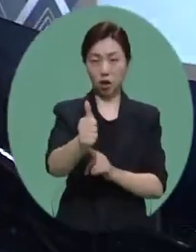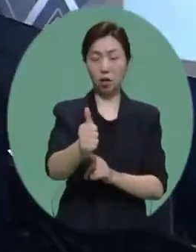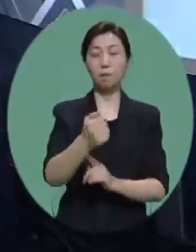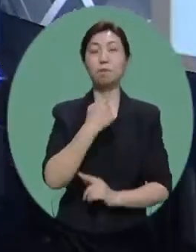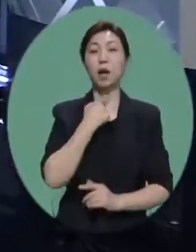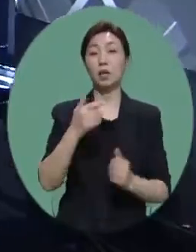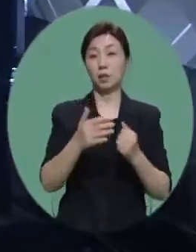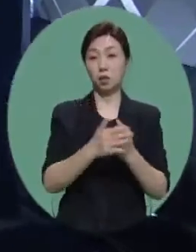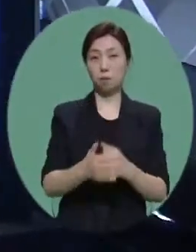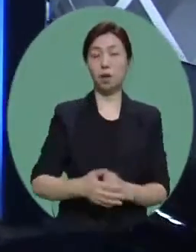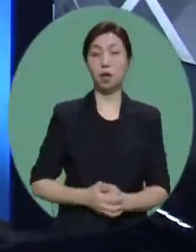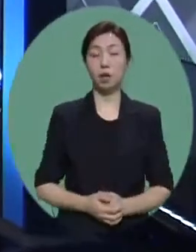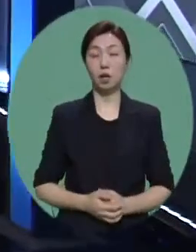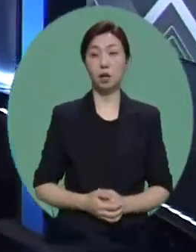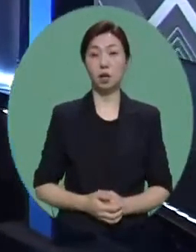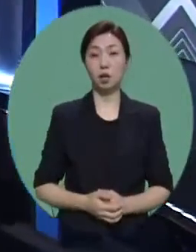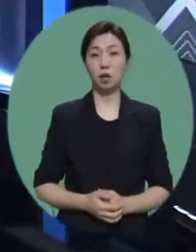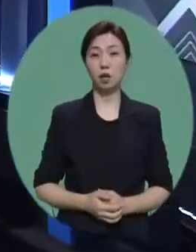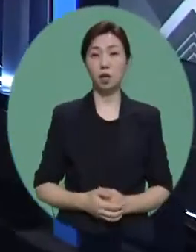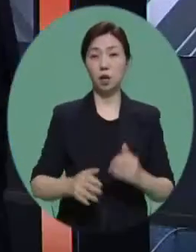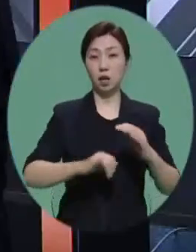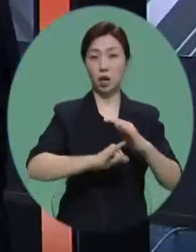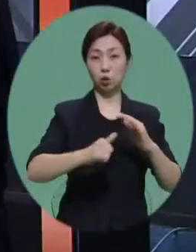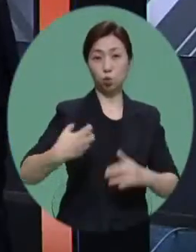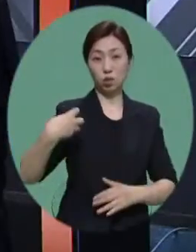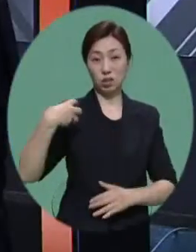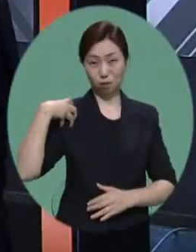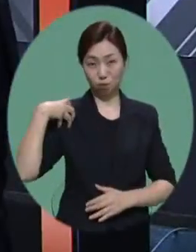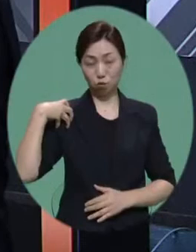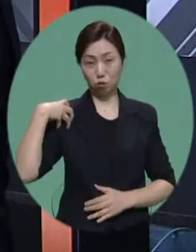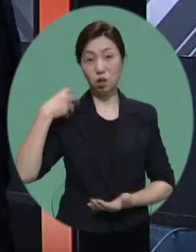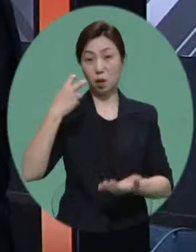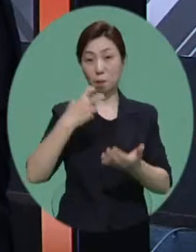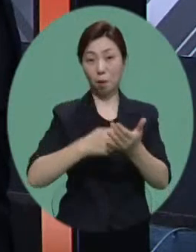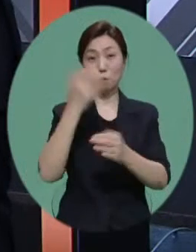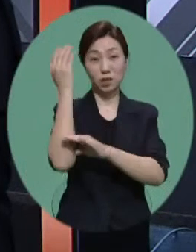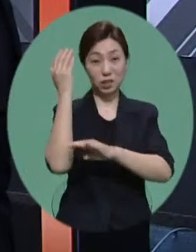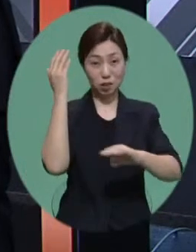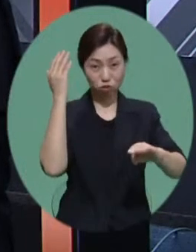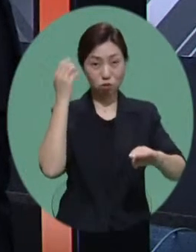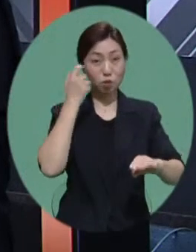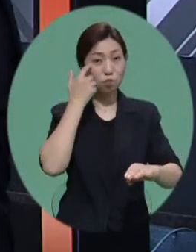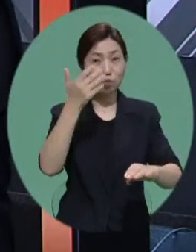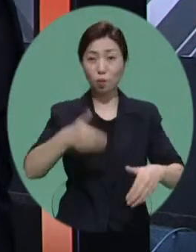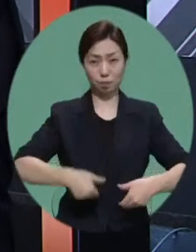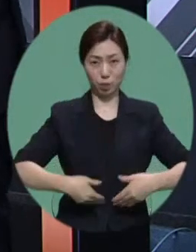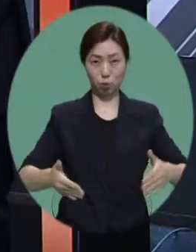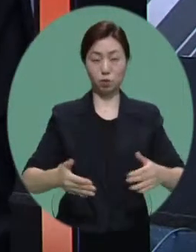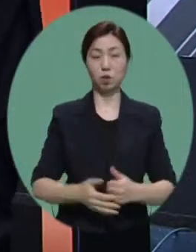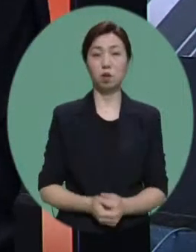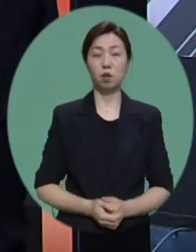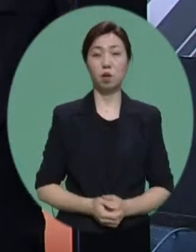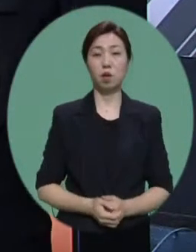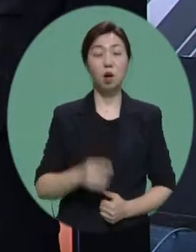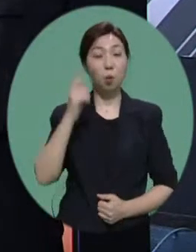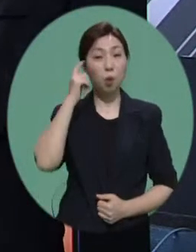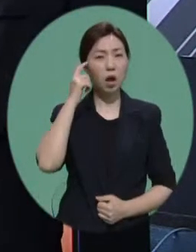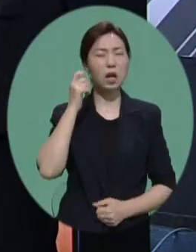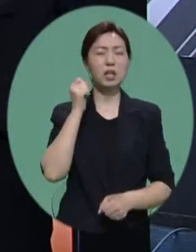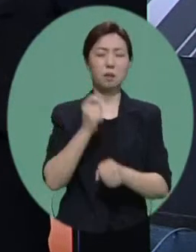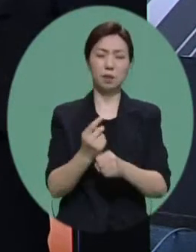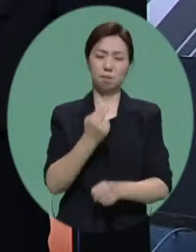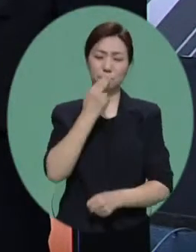내 소양 응 부작 기준 제가 뭐 물어볼 필요가 전혀 없다고 저는 생각합니다 어머 원 와 또 이 부분은 잘 아실